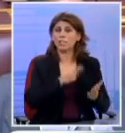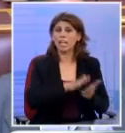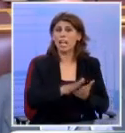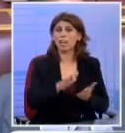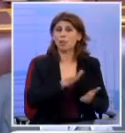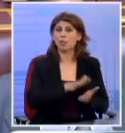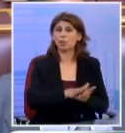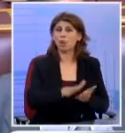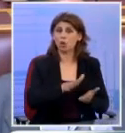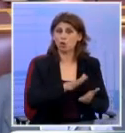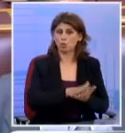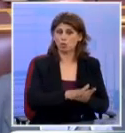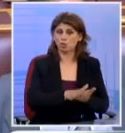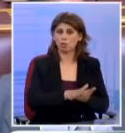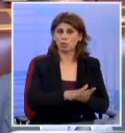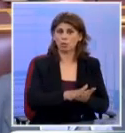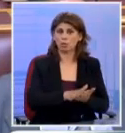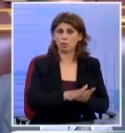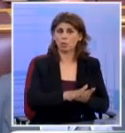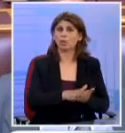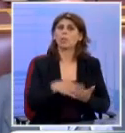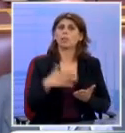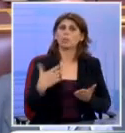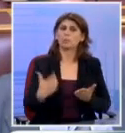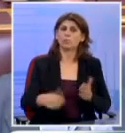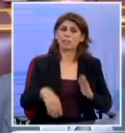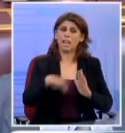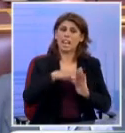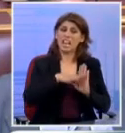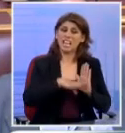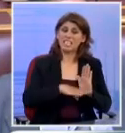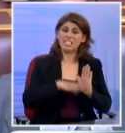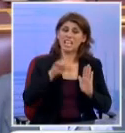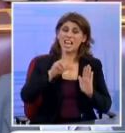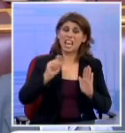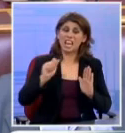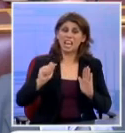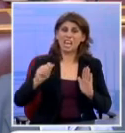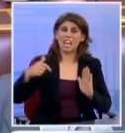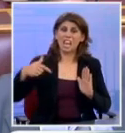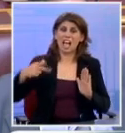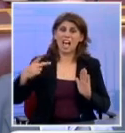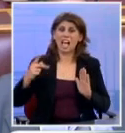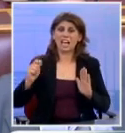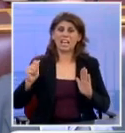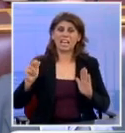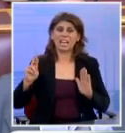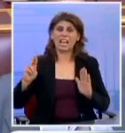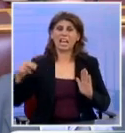εκδοτών που είναι στις λίστες Λαγκάρντ, Νικολούδη